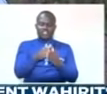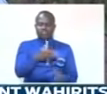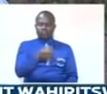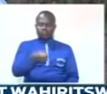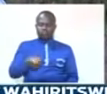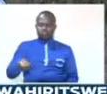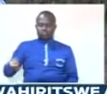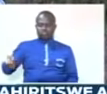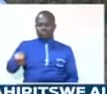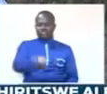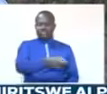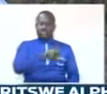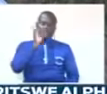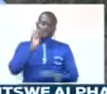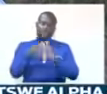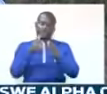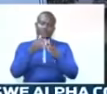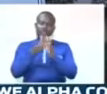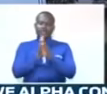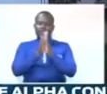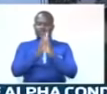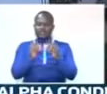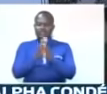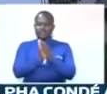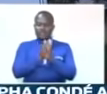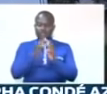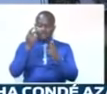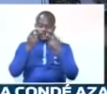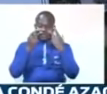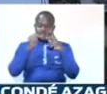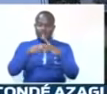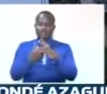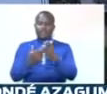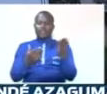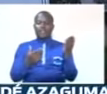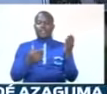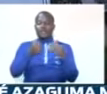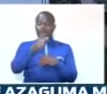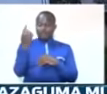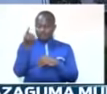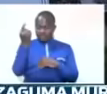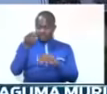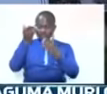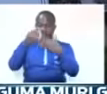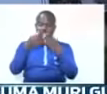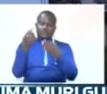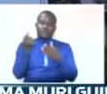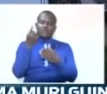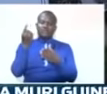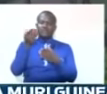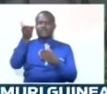bazahubaka inzu y'amateka niko gahunda imeze ubona ko batangiye bazana icyapa nicyo cyonyine gihari nibyo byonyine